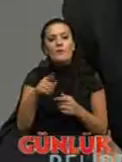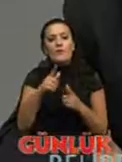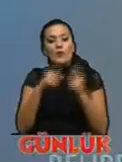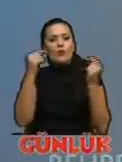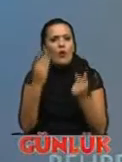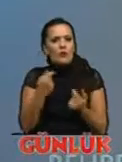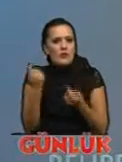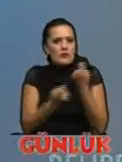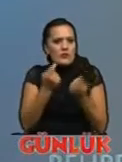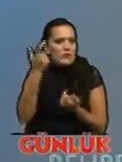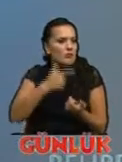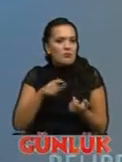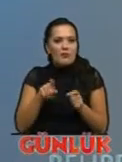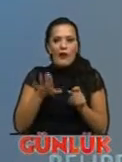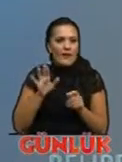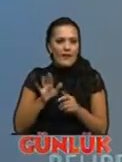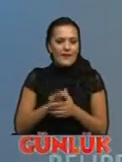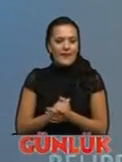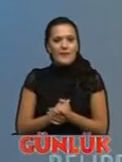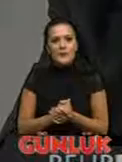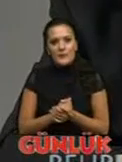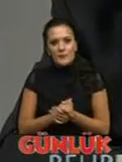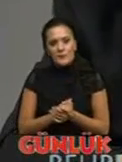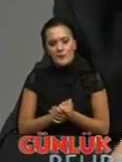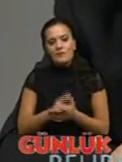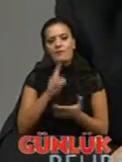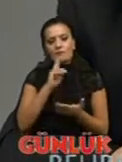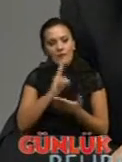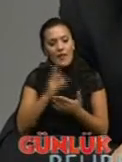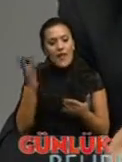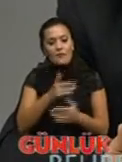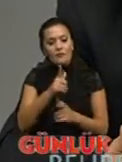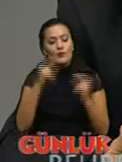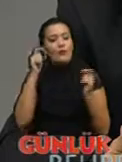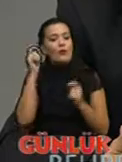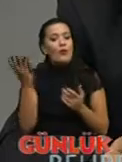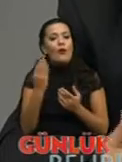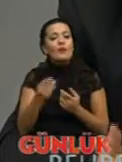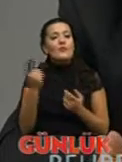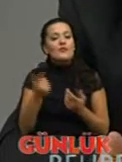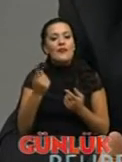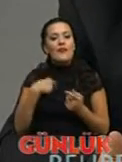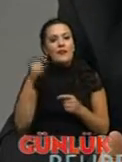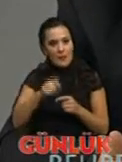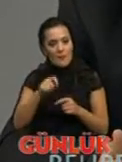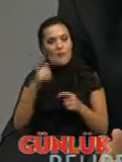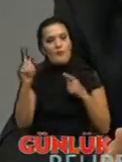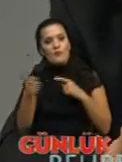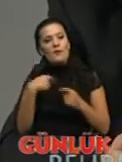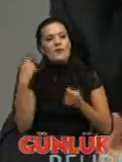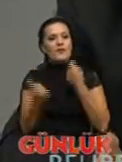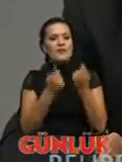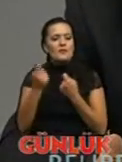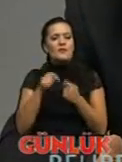mutlu olmaya çalışıyorum sadece. Bu kadar basit. Kesinlikle. Yani kesinlikle. En mutlu olduğum şeyi yapmaya, bulmaya çalıştım.